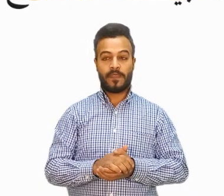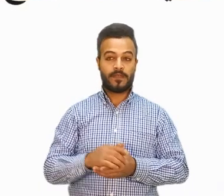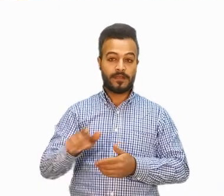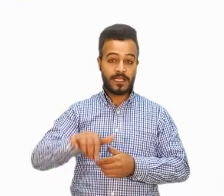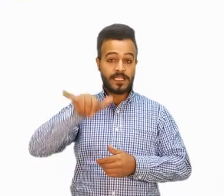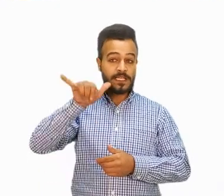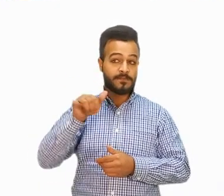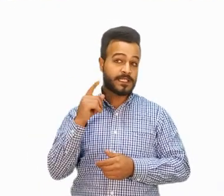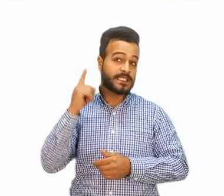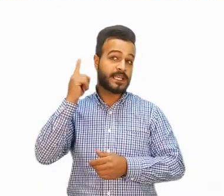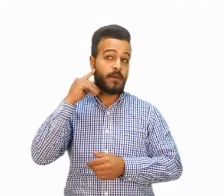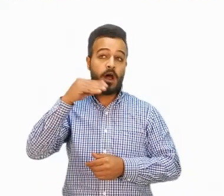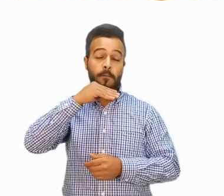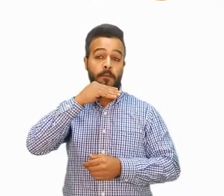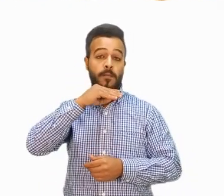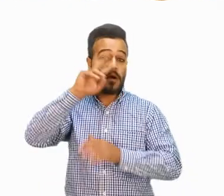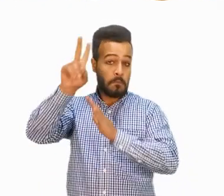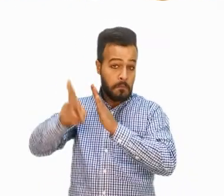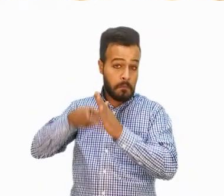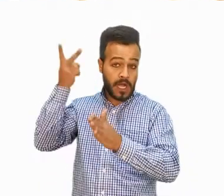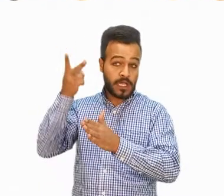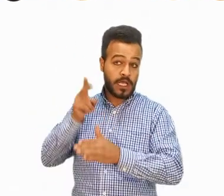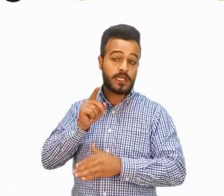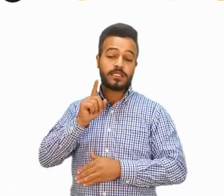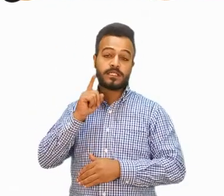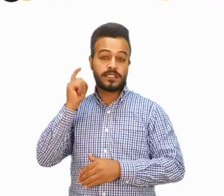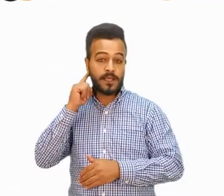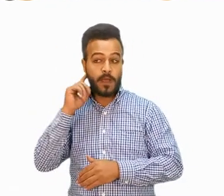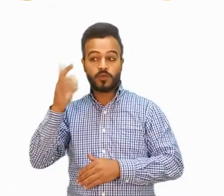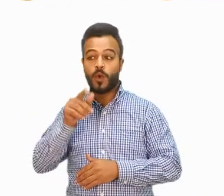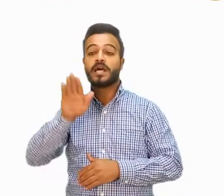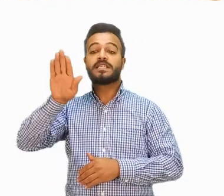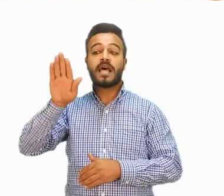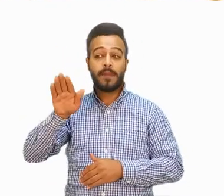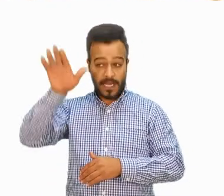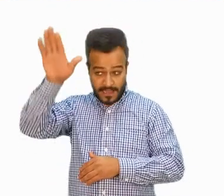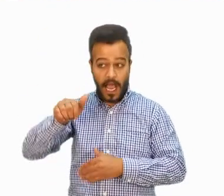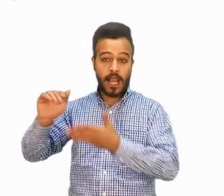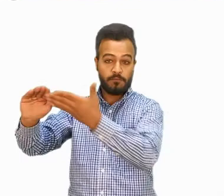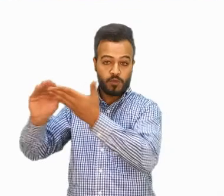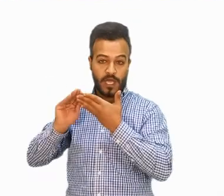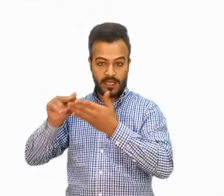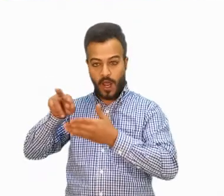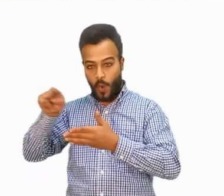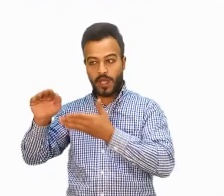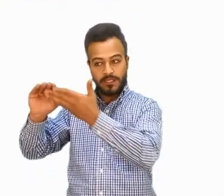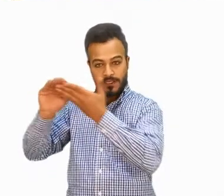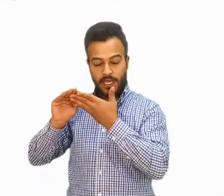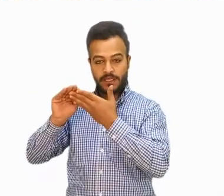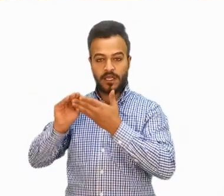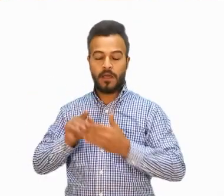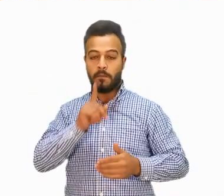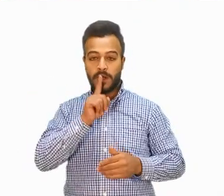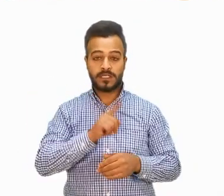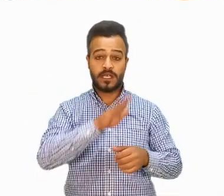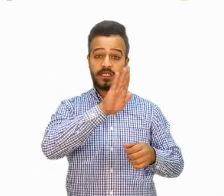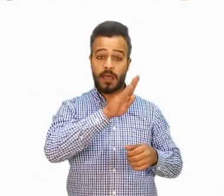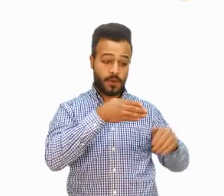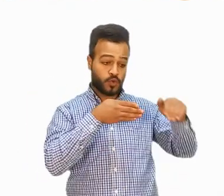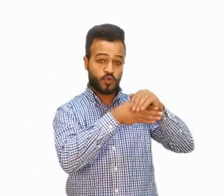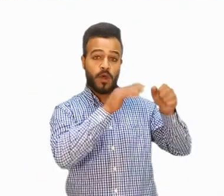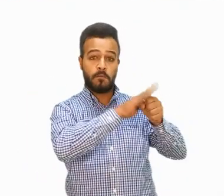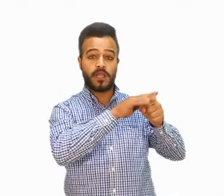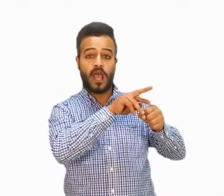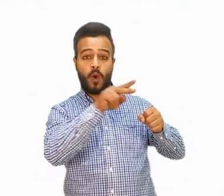سمعت ياسمين أباها ينادي مرة أخرى: سامر، تعال وساعدني. وسامر يرد من